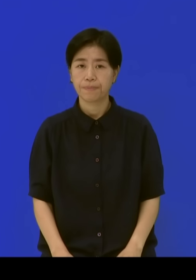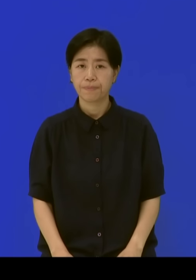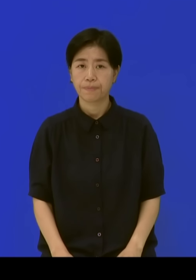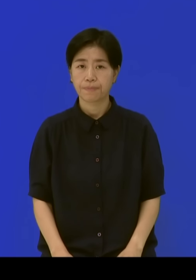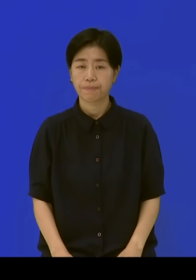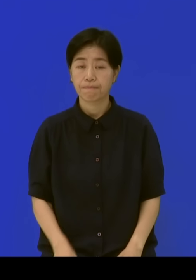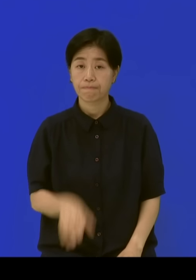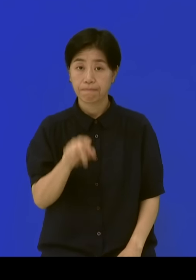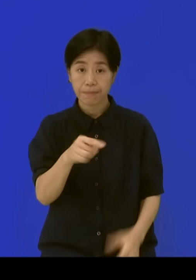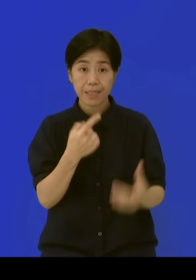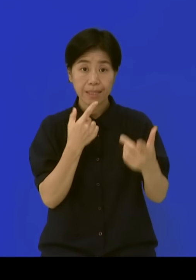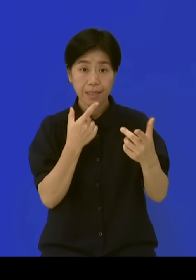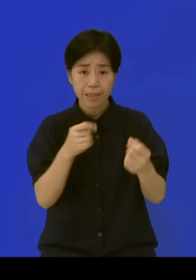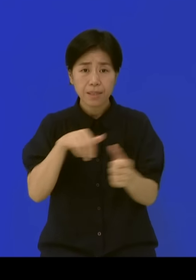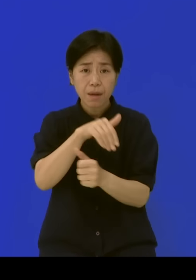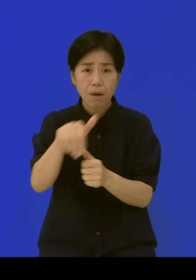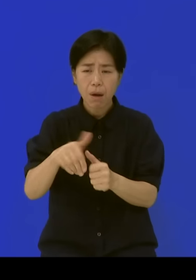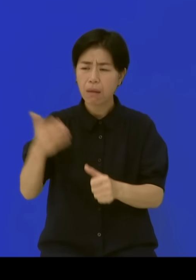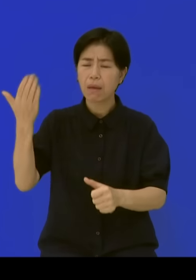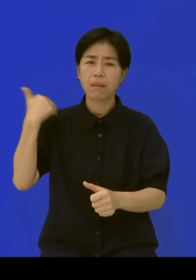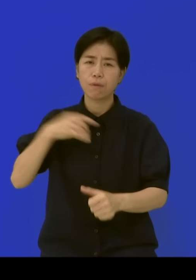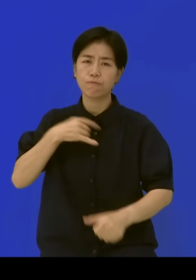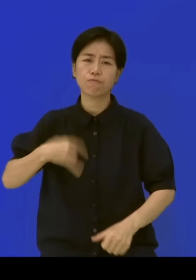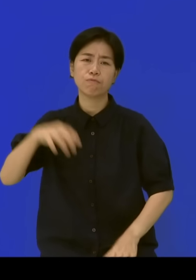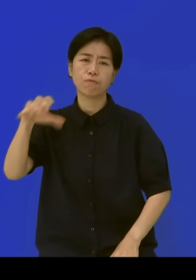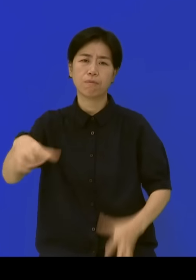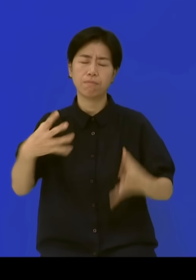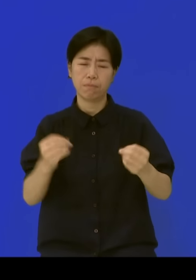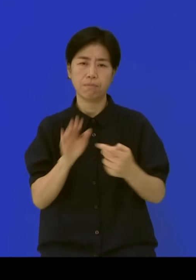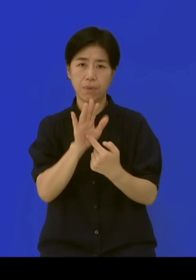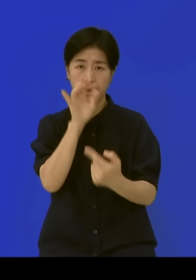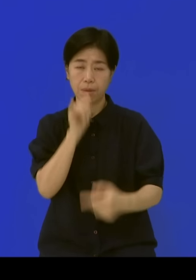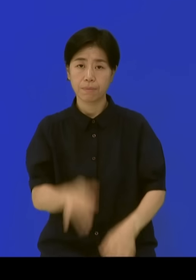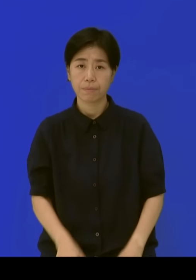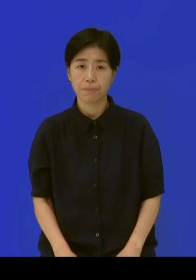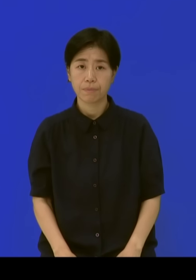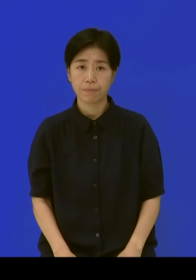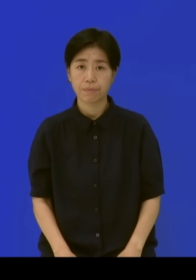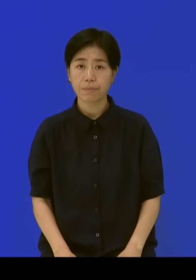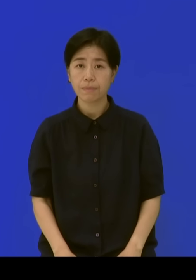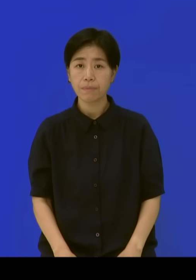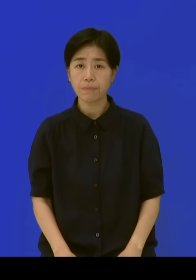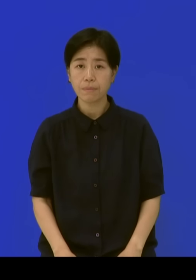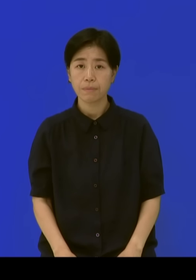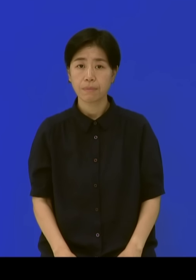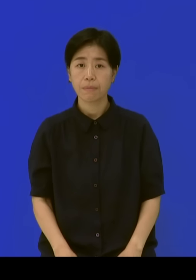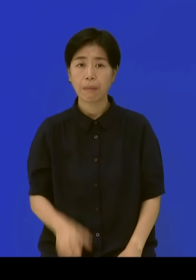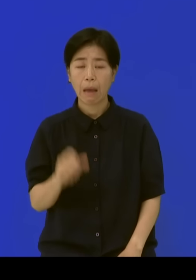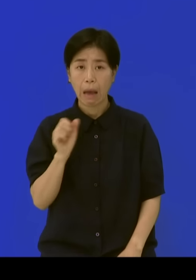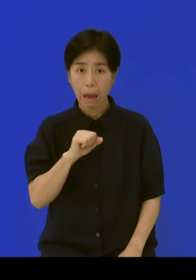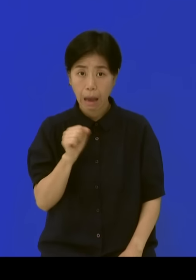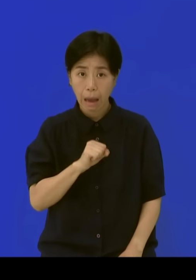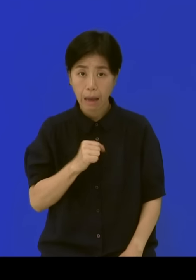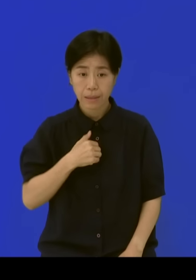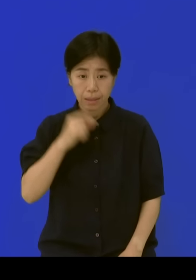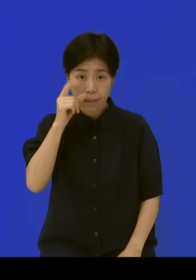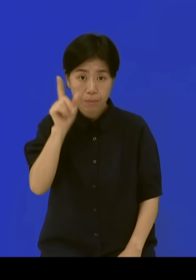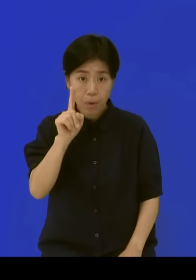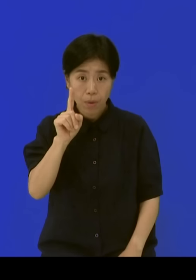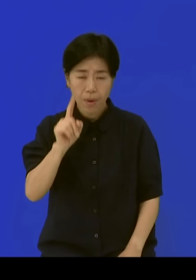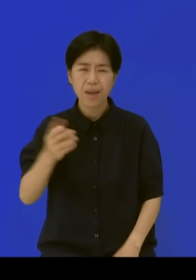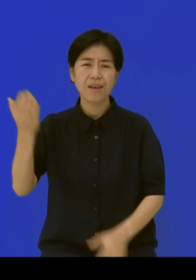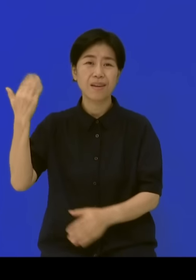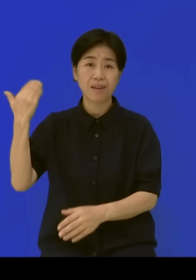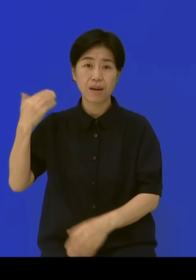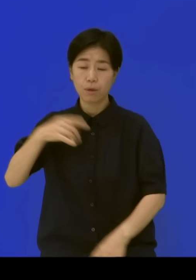네. 이런 일들이 그 당시 일어났고 예. 만약 근데 여기까지 들여다 보니까 당시에 조선족들도 거기 중국에 있었을 거